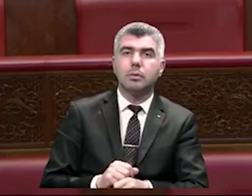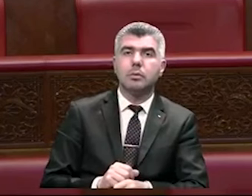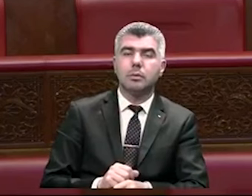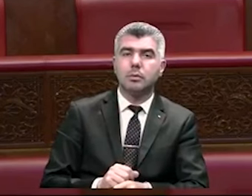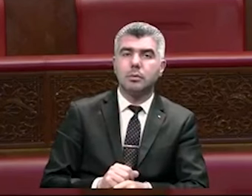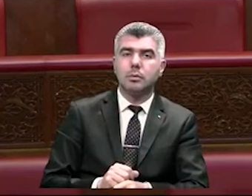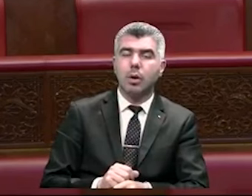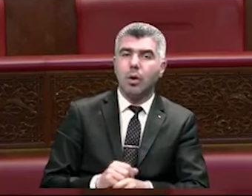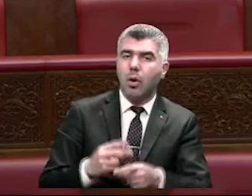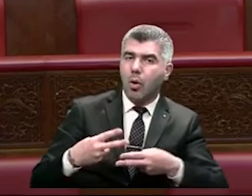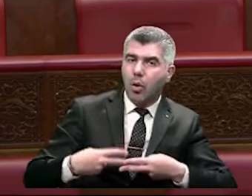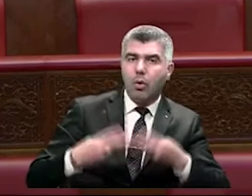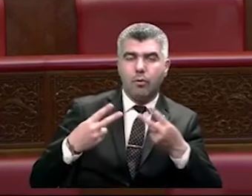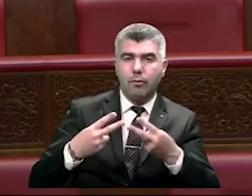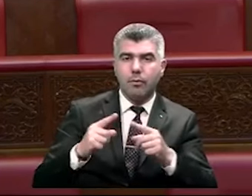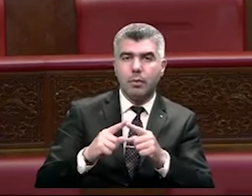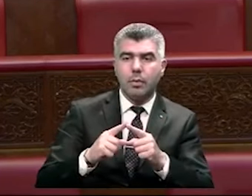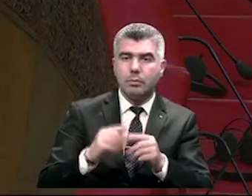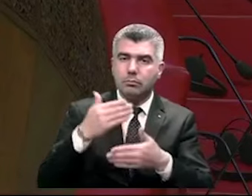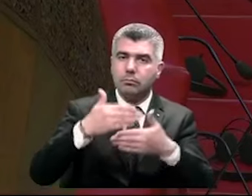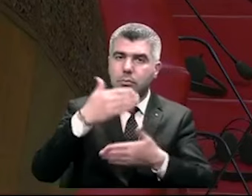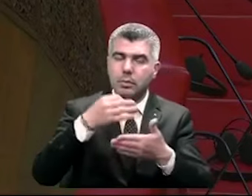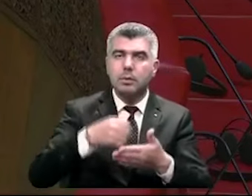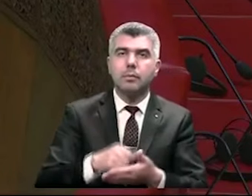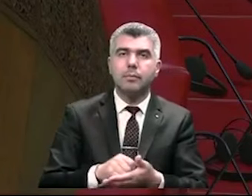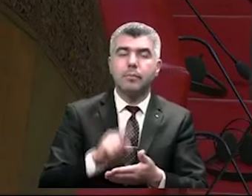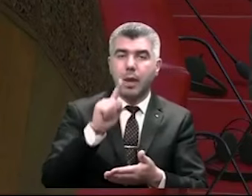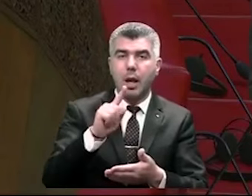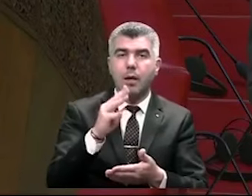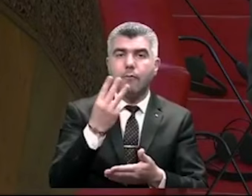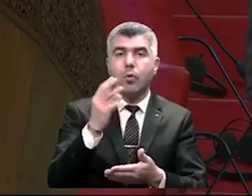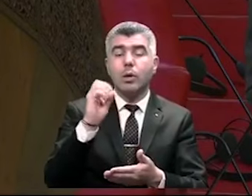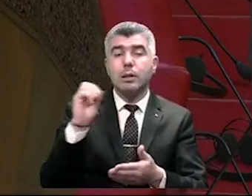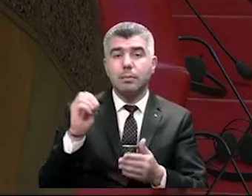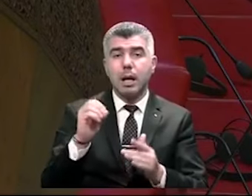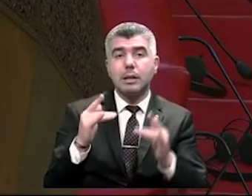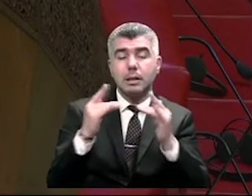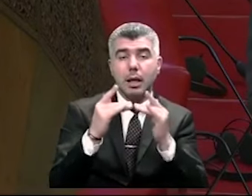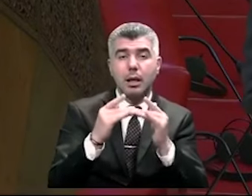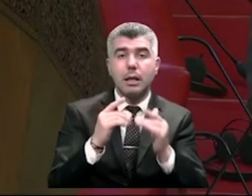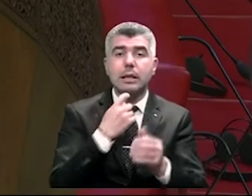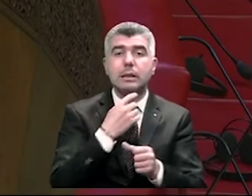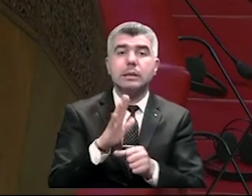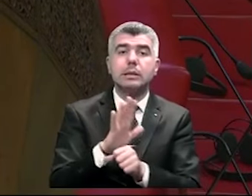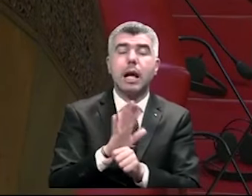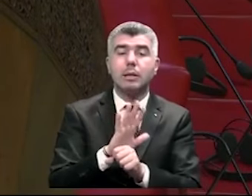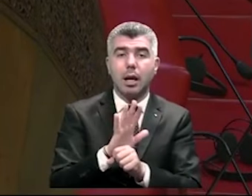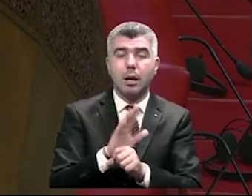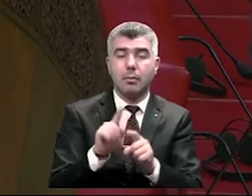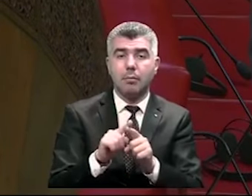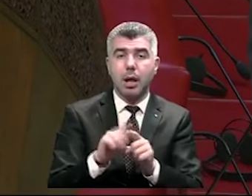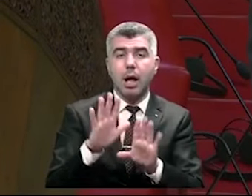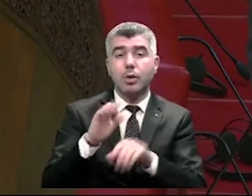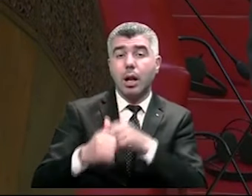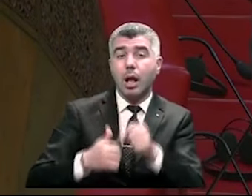قويه لهذ الاحياء الجمعيه 1300 سرير فزه اللي كانت حاصله منذ 10